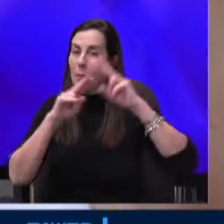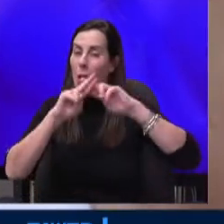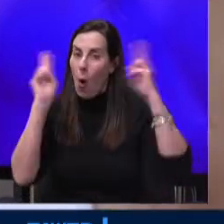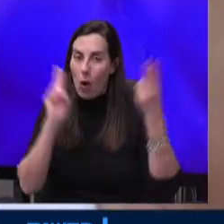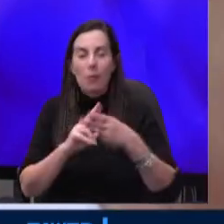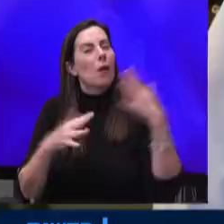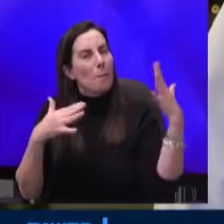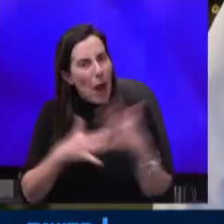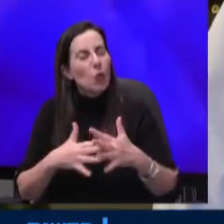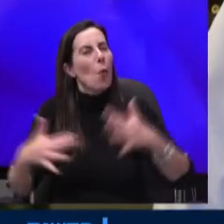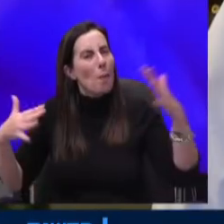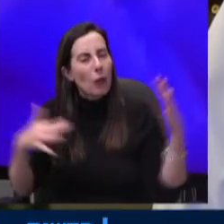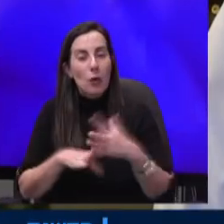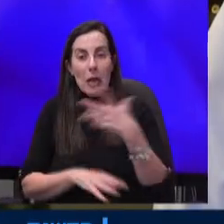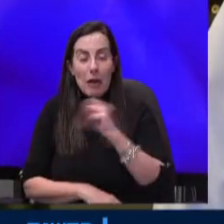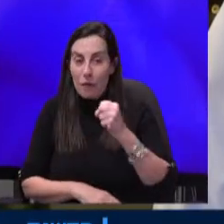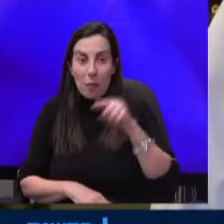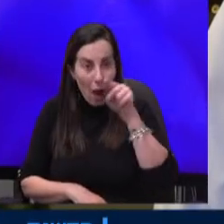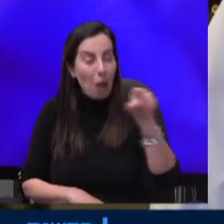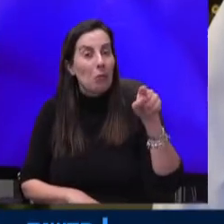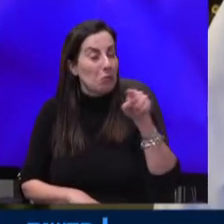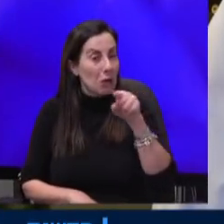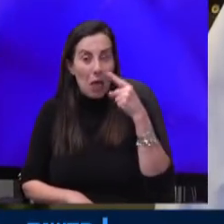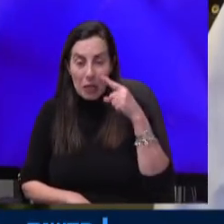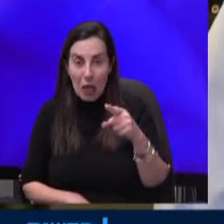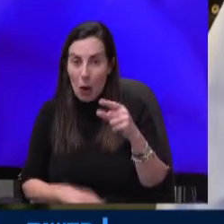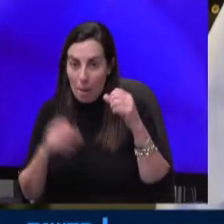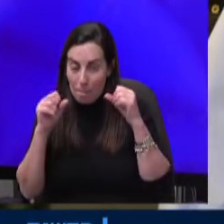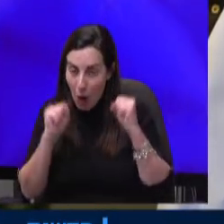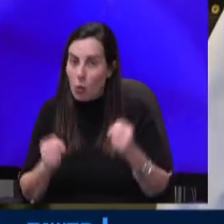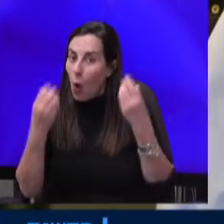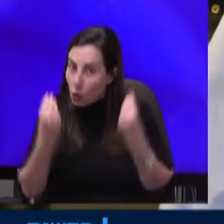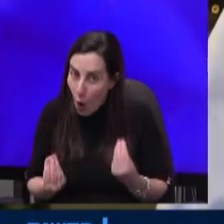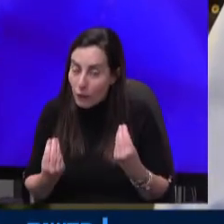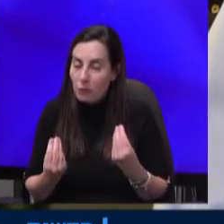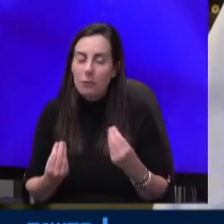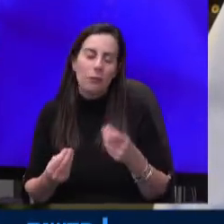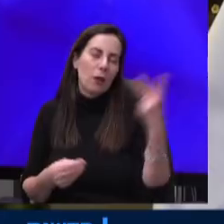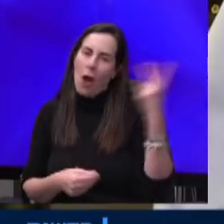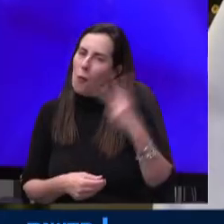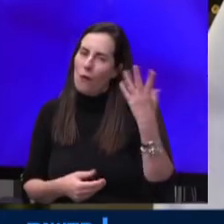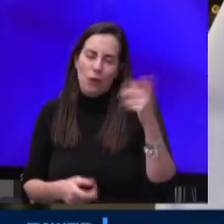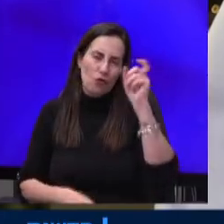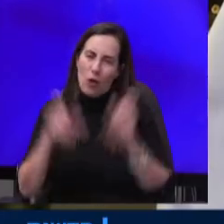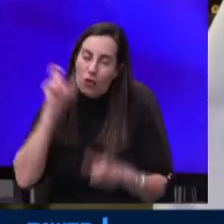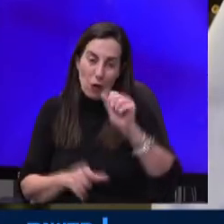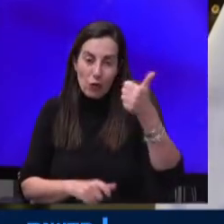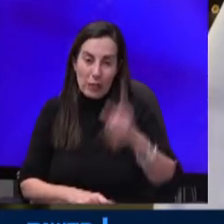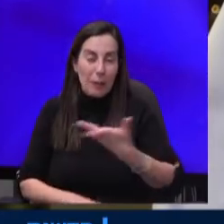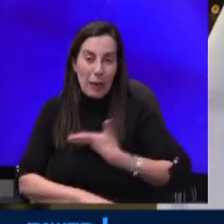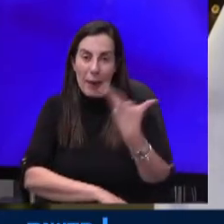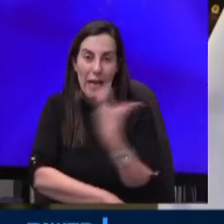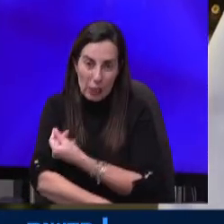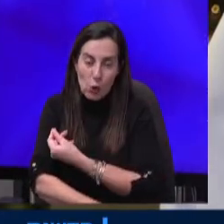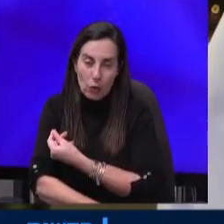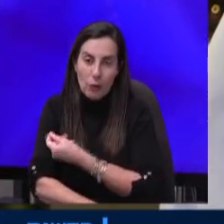ואם אחרי כל זה ייראה שפרופיל הבטיחות הוא טוב ונכון, בוודאי שאנשים הראשונים שצריכים לקבל את החיסון, שהם אנשים בסיכון